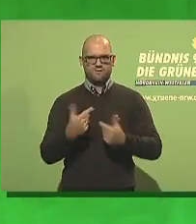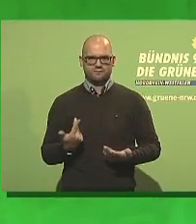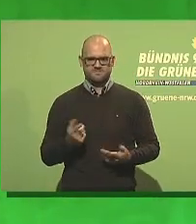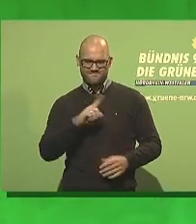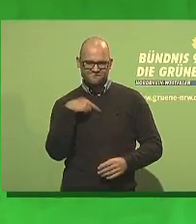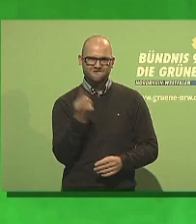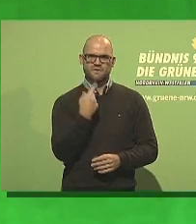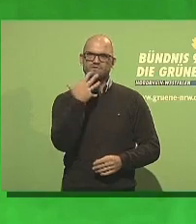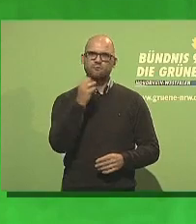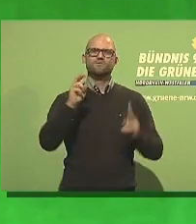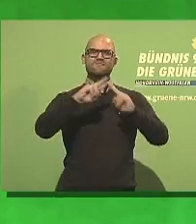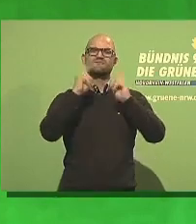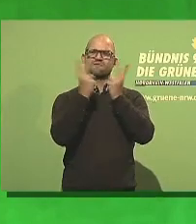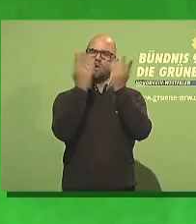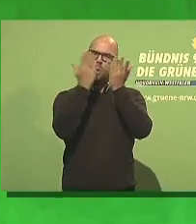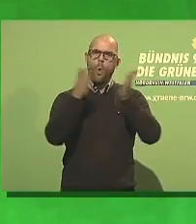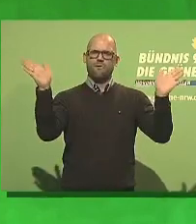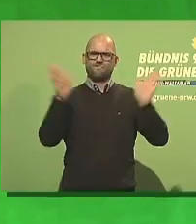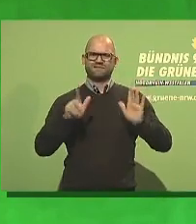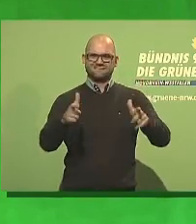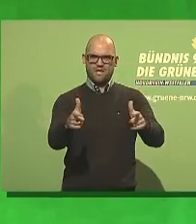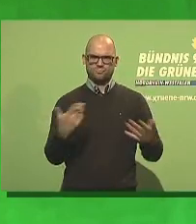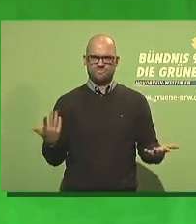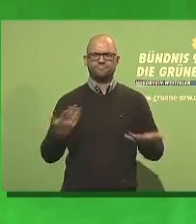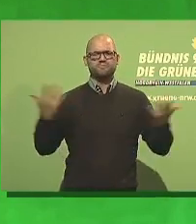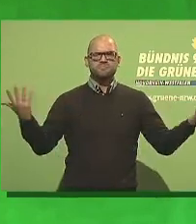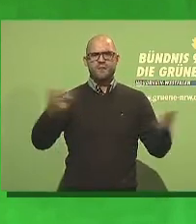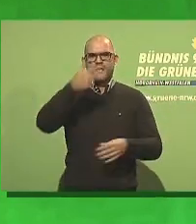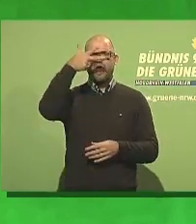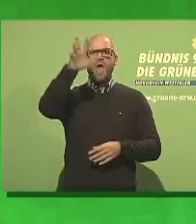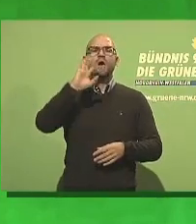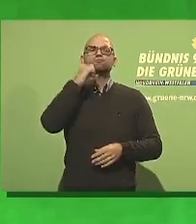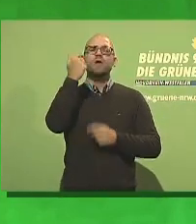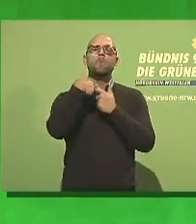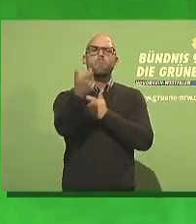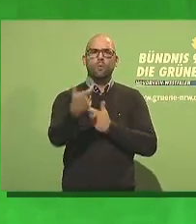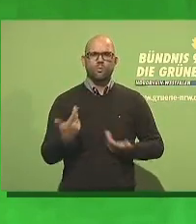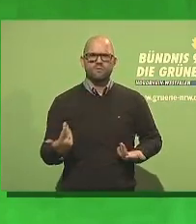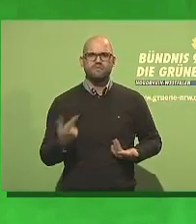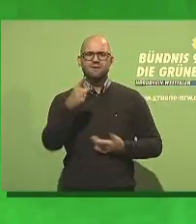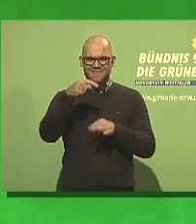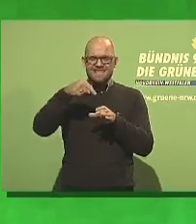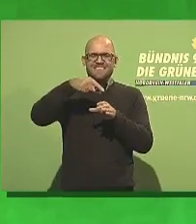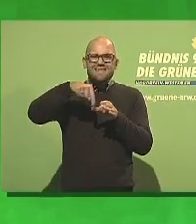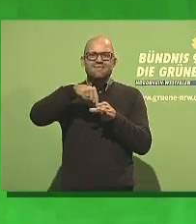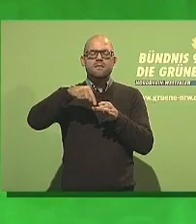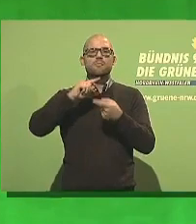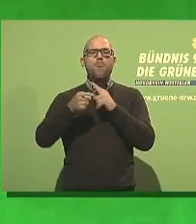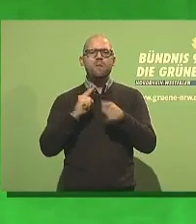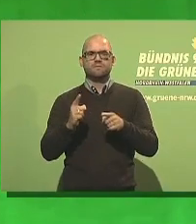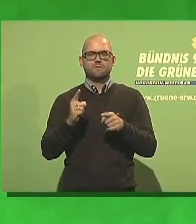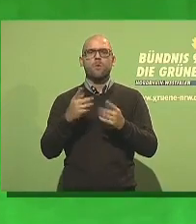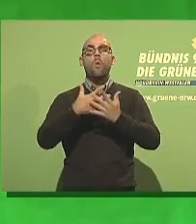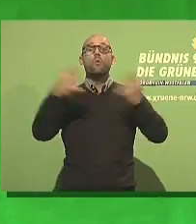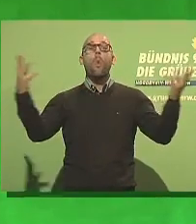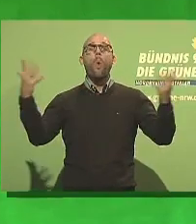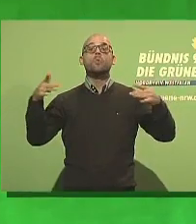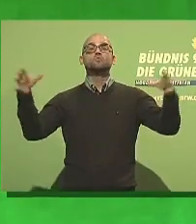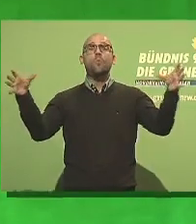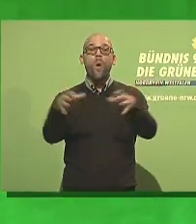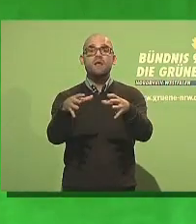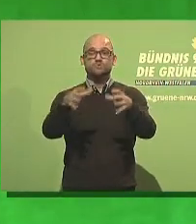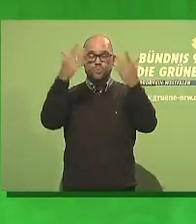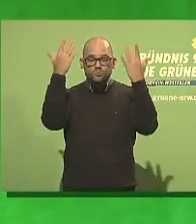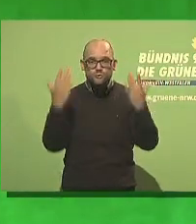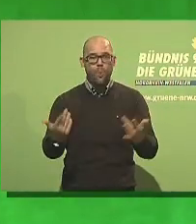weltoffenen Gesellschaft. Also, Herr Steinbrück, eine Fortsetzung der Innenpolitik der Großen Koalition wird es mit